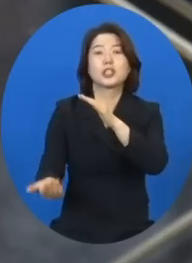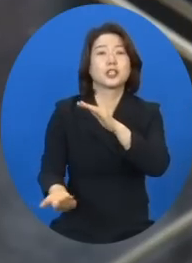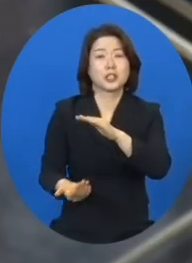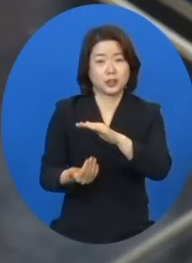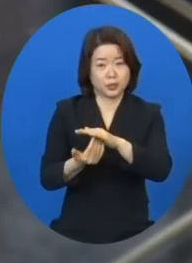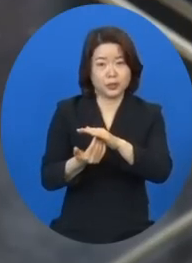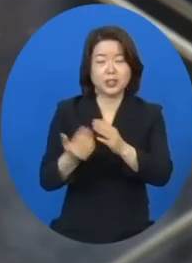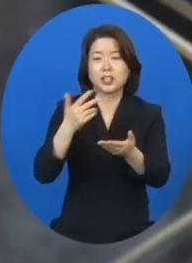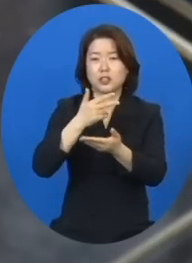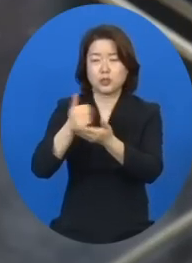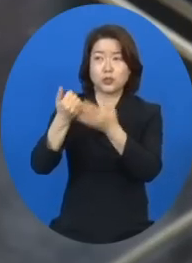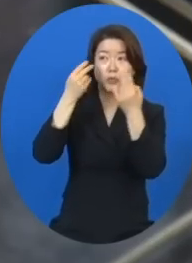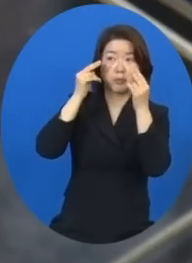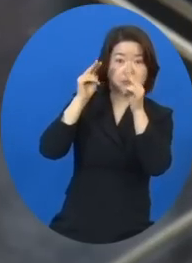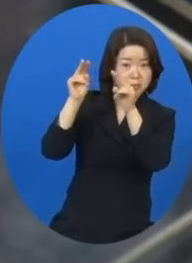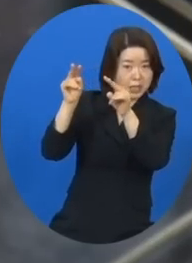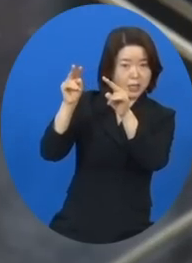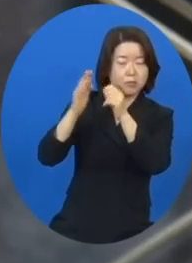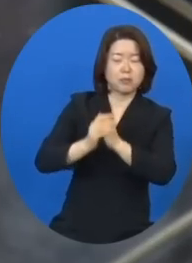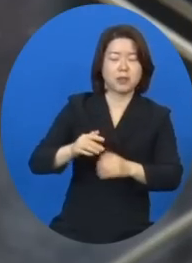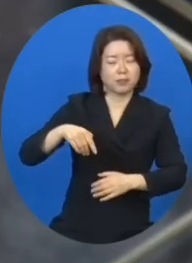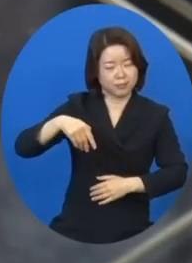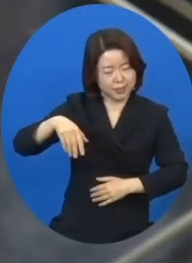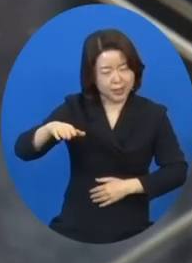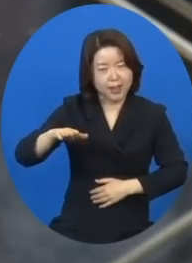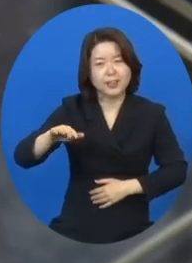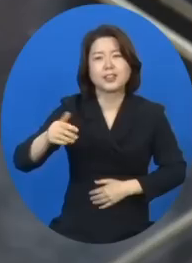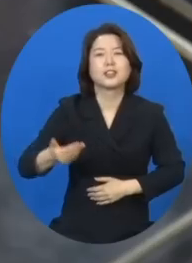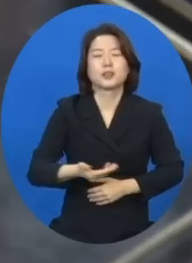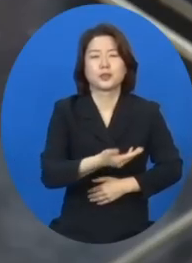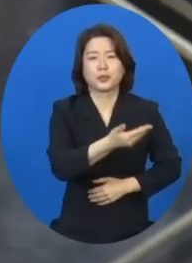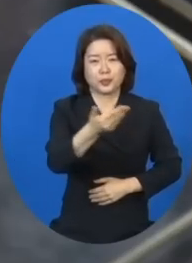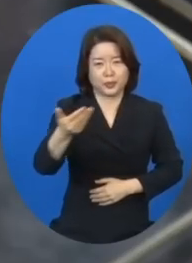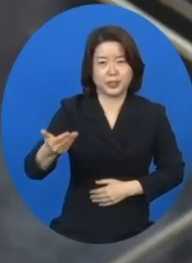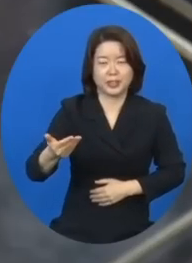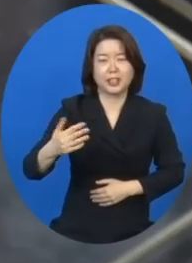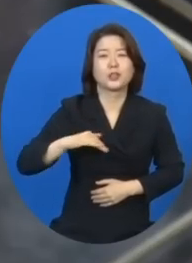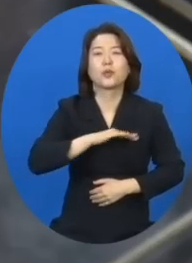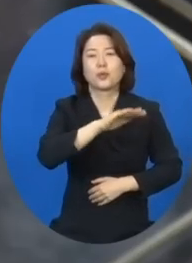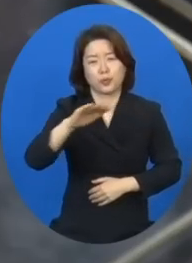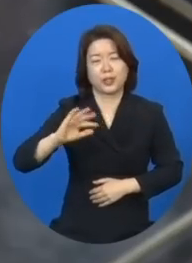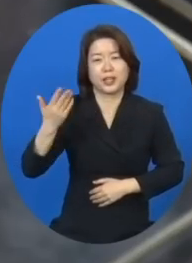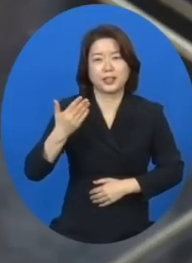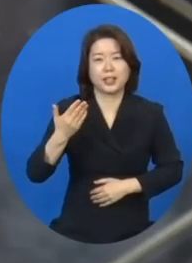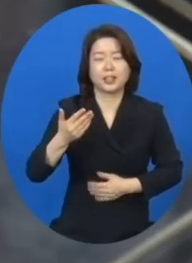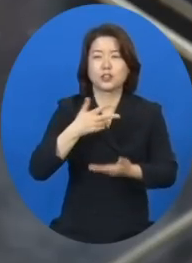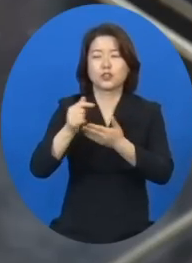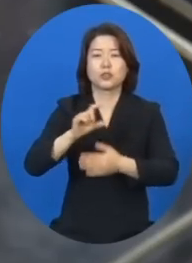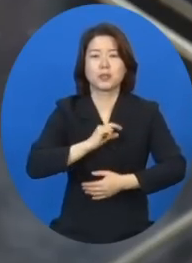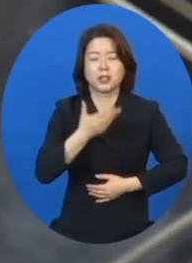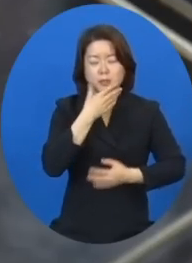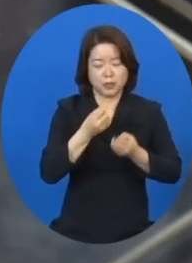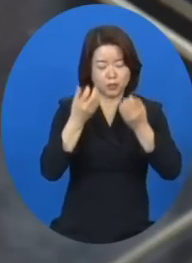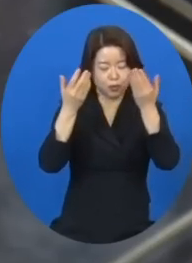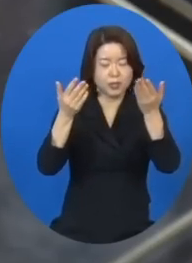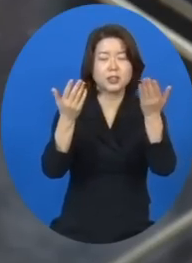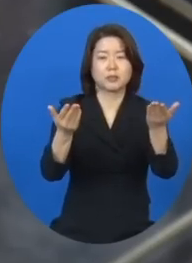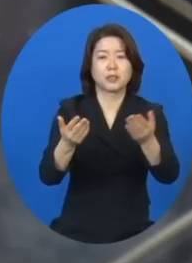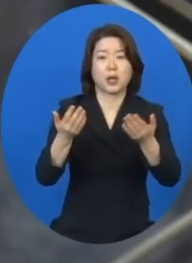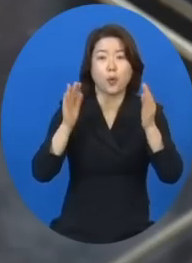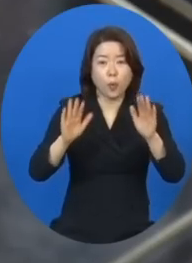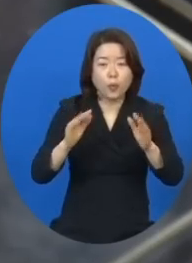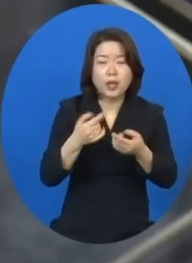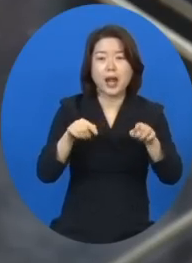그 일을 이루실 주님을 바라보며 나아가시는 저와 여러분 되기를 주님의 이름으로 축원합니다. 이 시간 함께